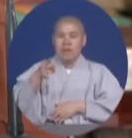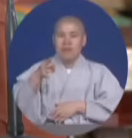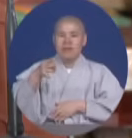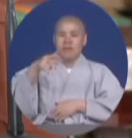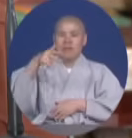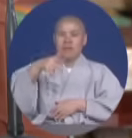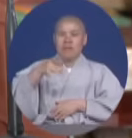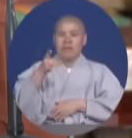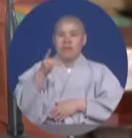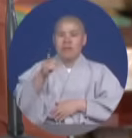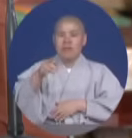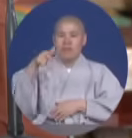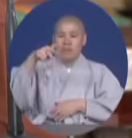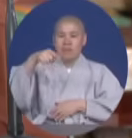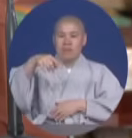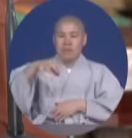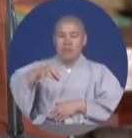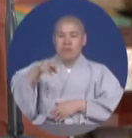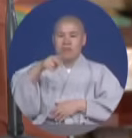법계